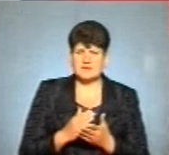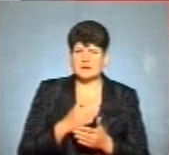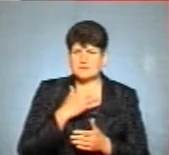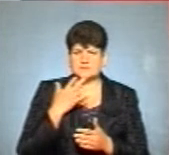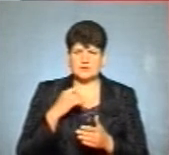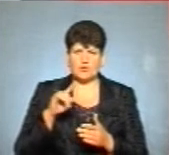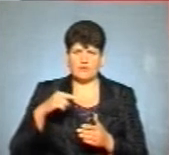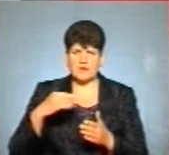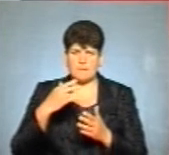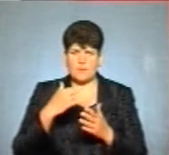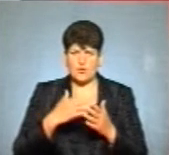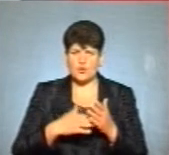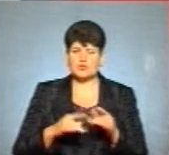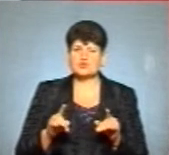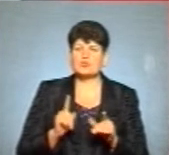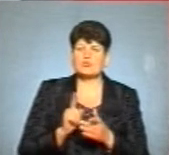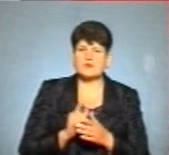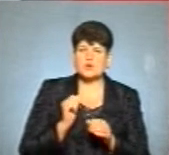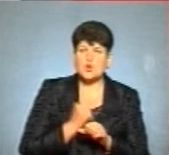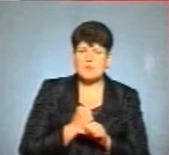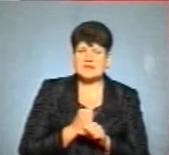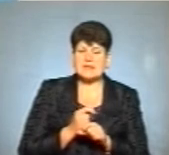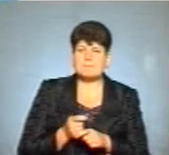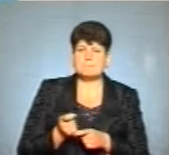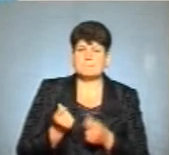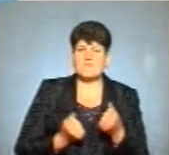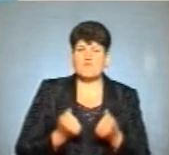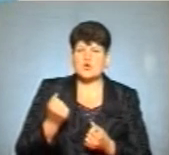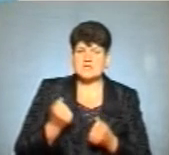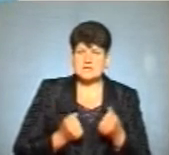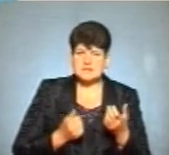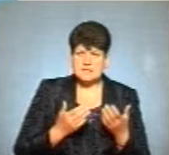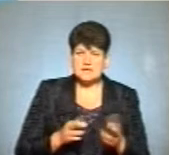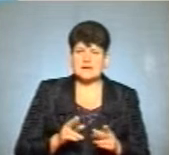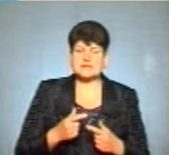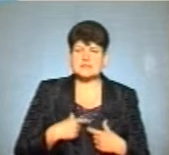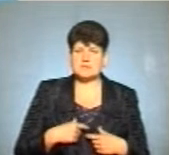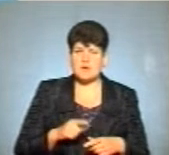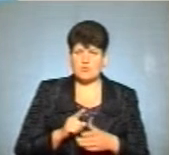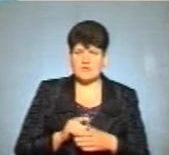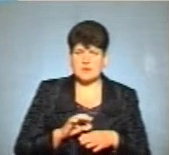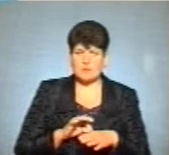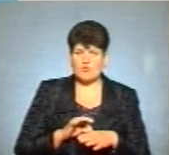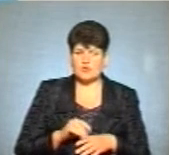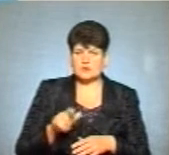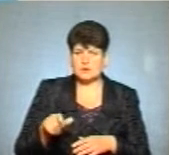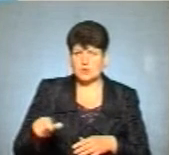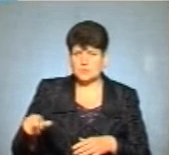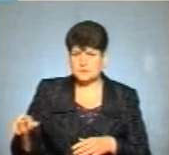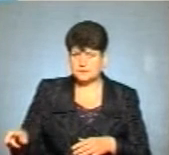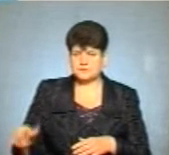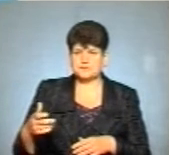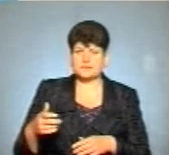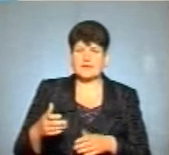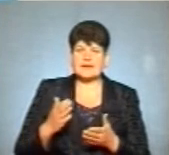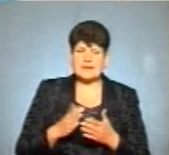вимог, що повинні робити перевізники, водії, як повинні себе поводити пасажири.